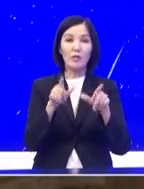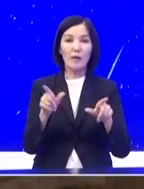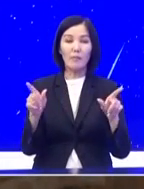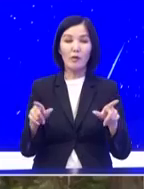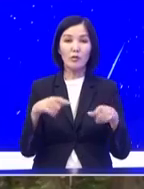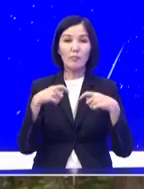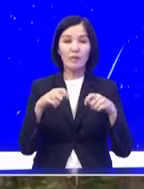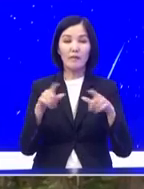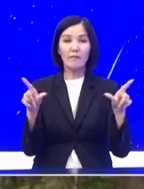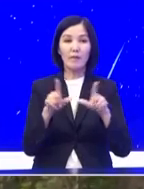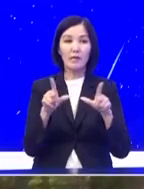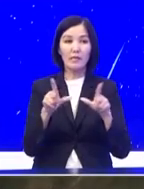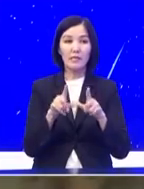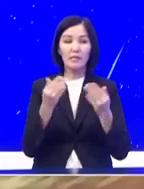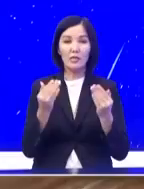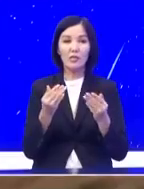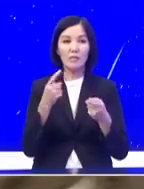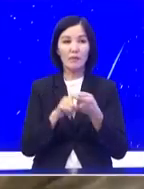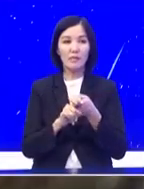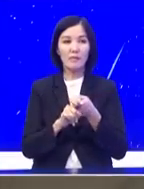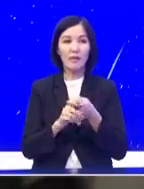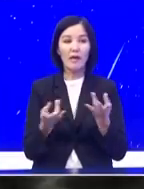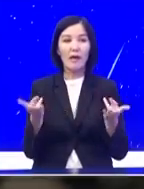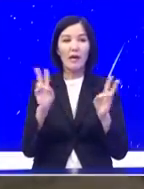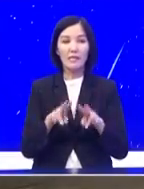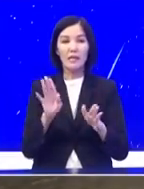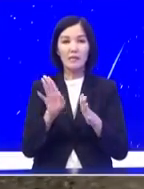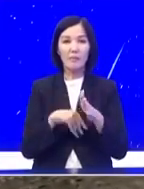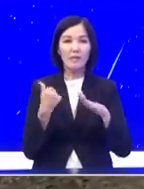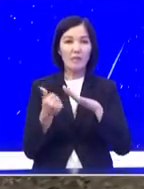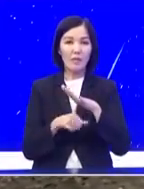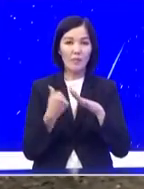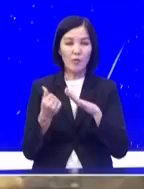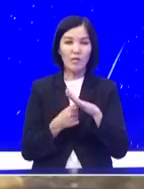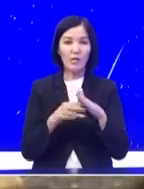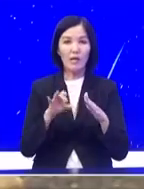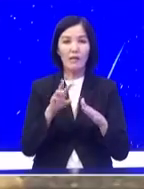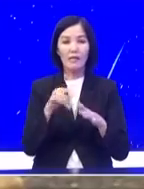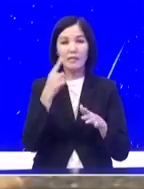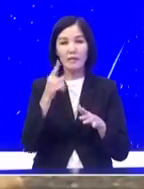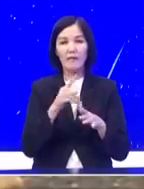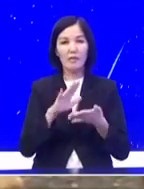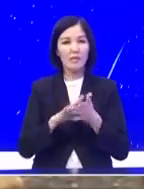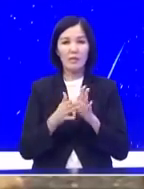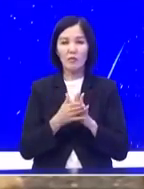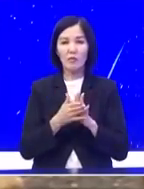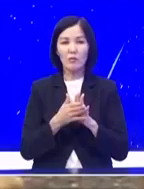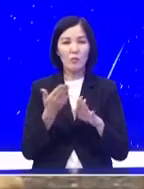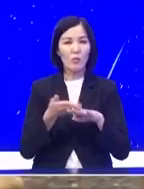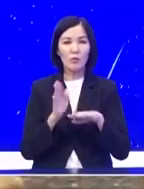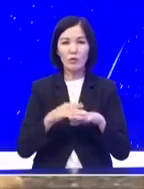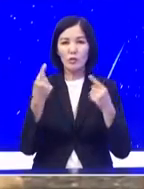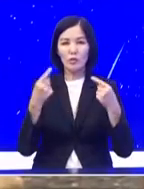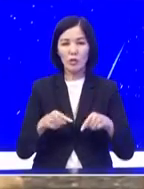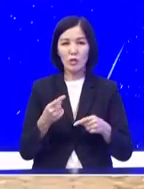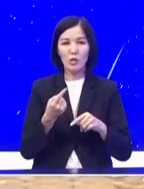продавцы местных магазинов в связи с пандемией остались практически без работы. Тайцы говорят, что ситуация никогда не была такой плачевной. К